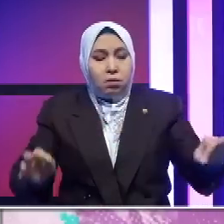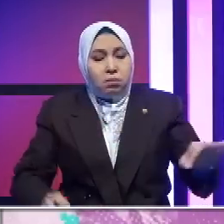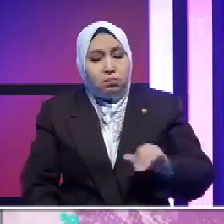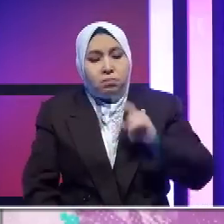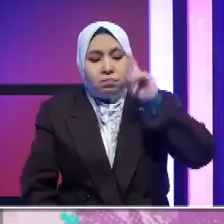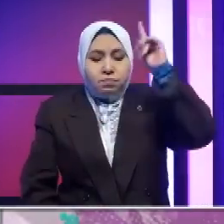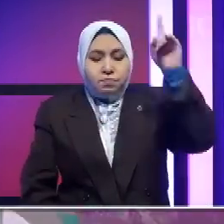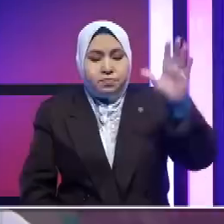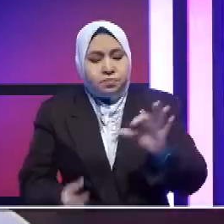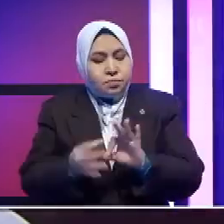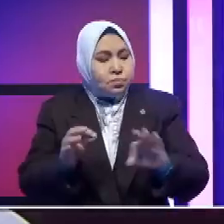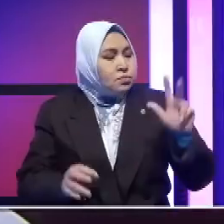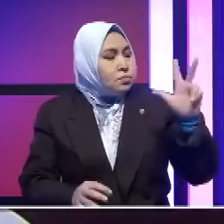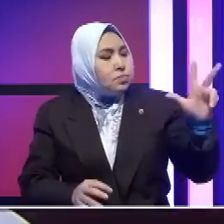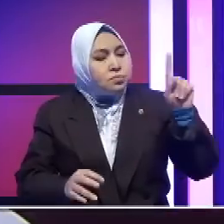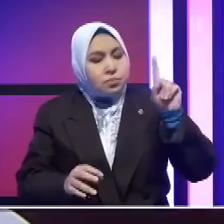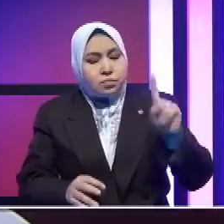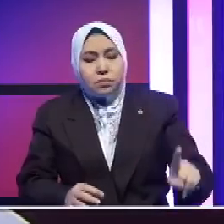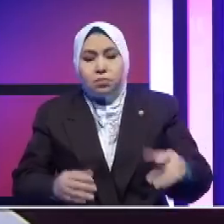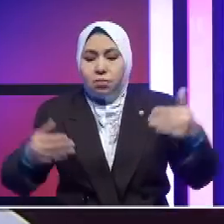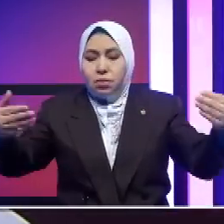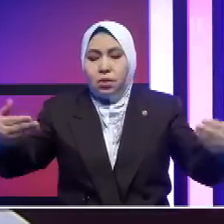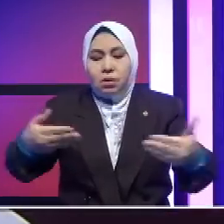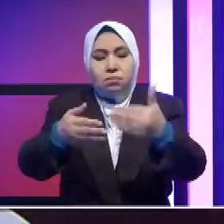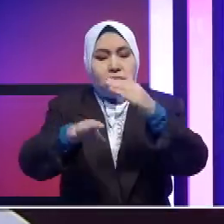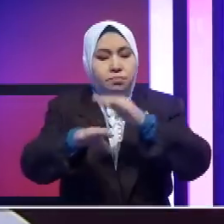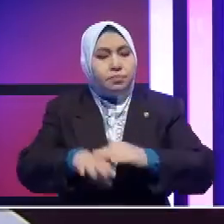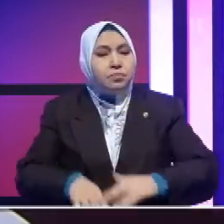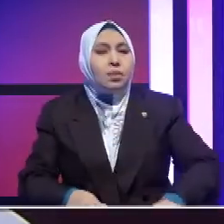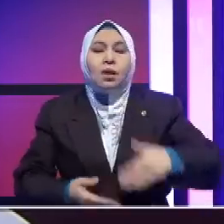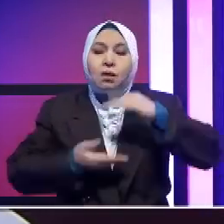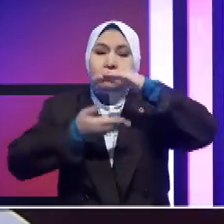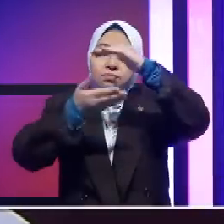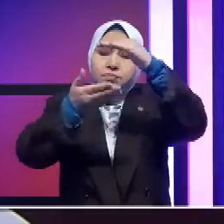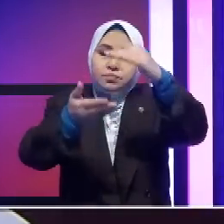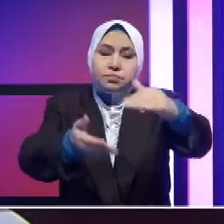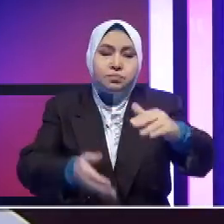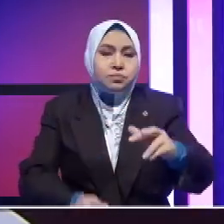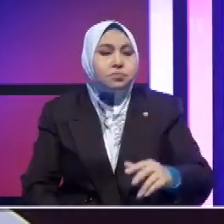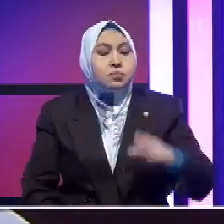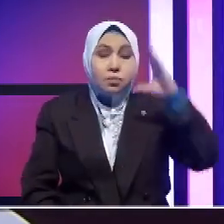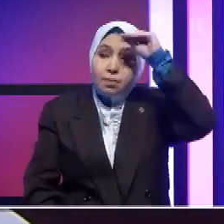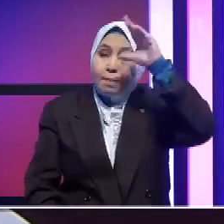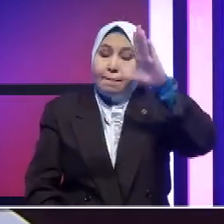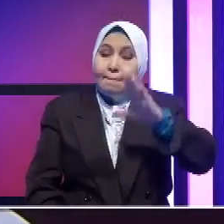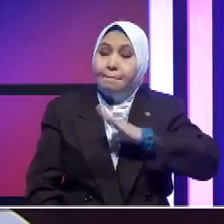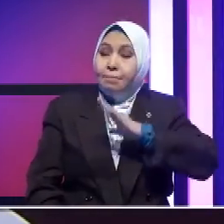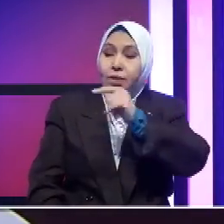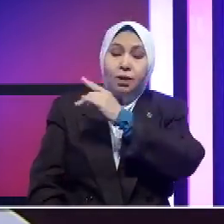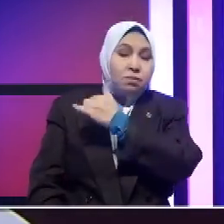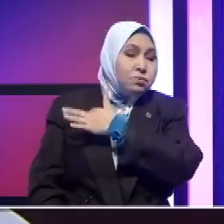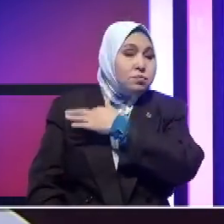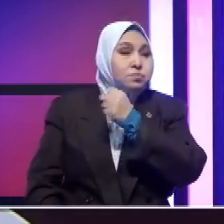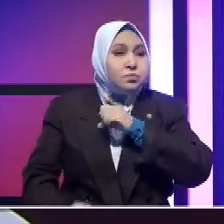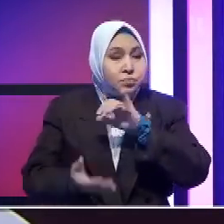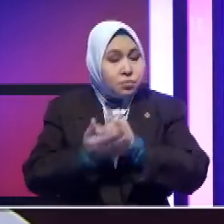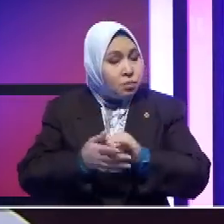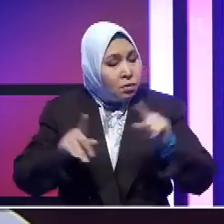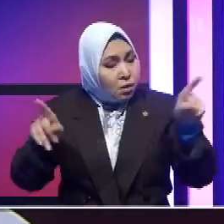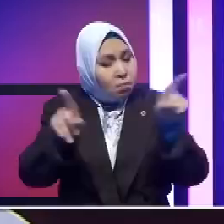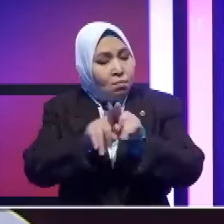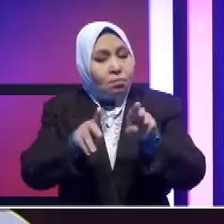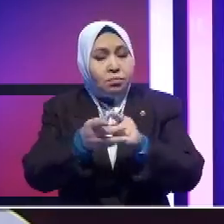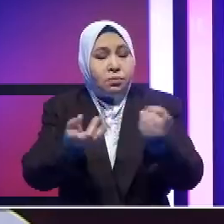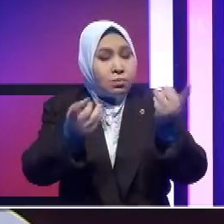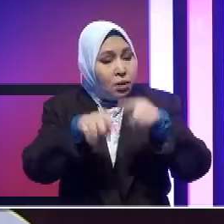Nazim ayat yang ke-31 ya, menyambung kepada apa yang disampaikan oleh rajul yang beriman itu. Dia menyatakan seperti yang